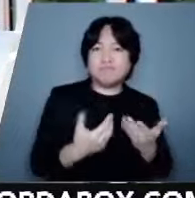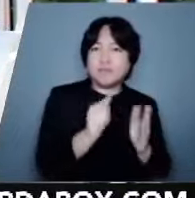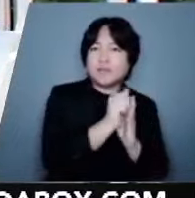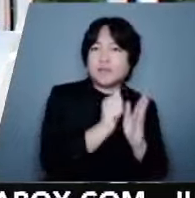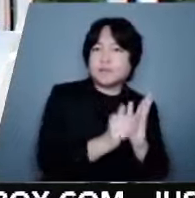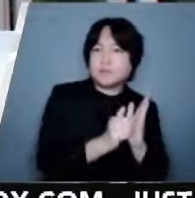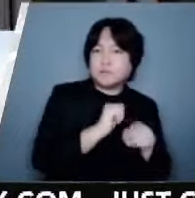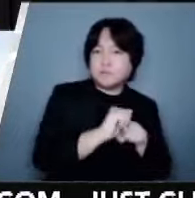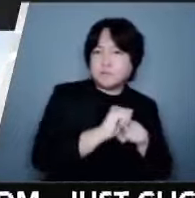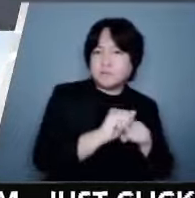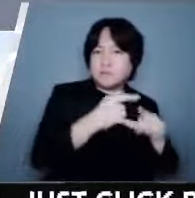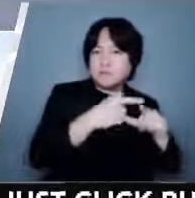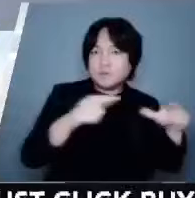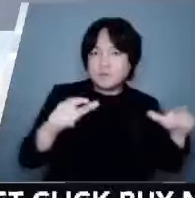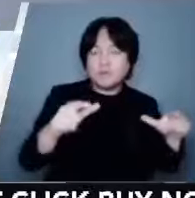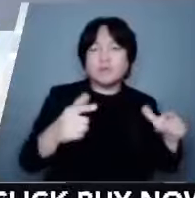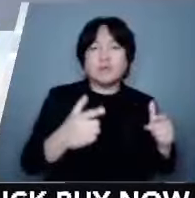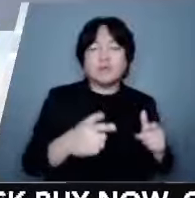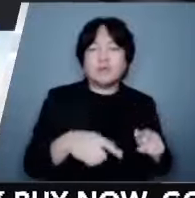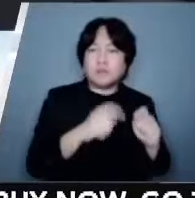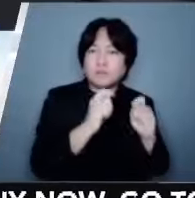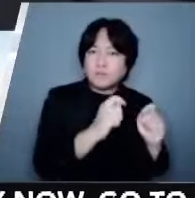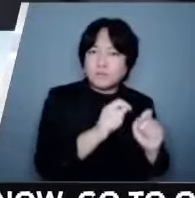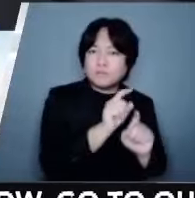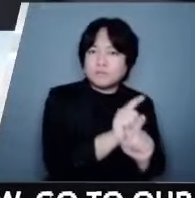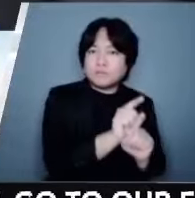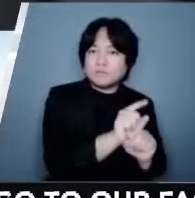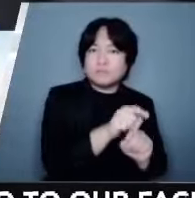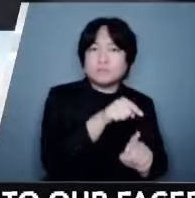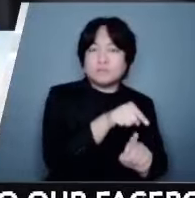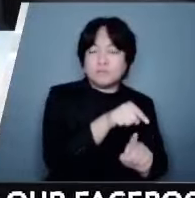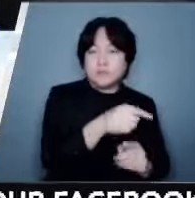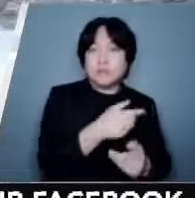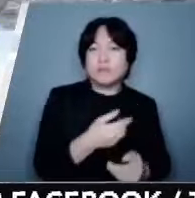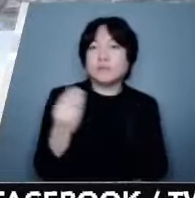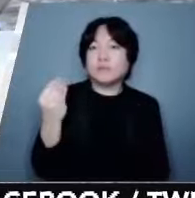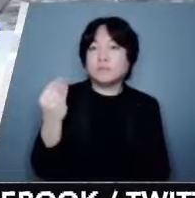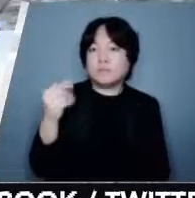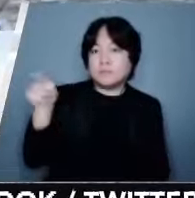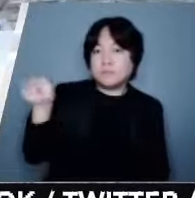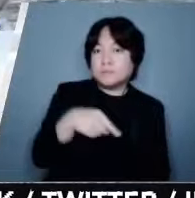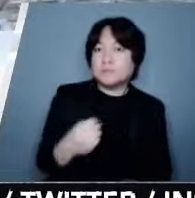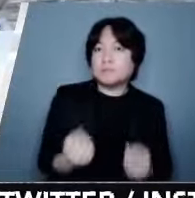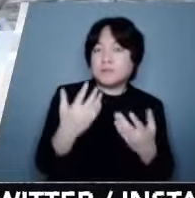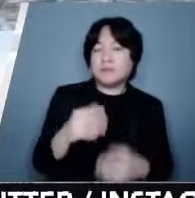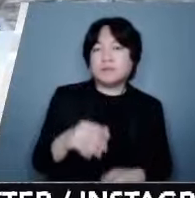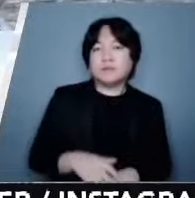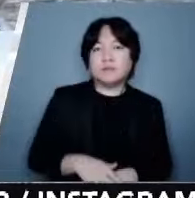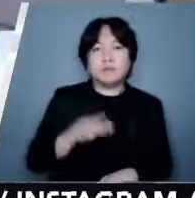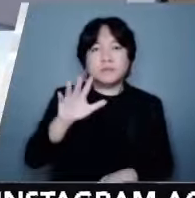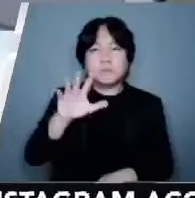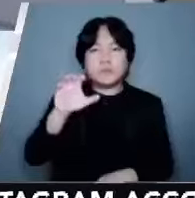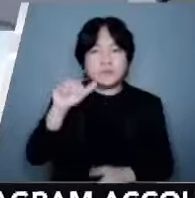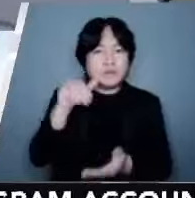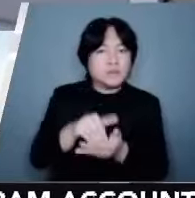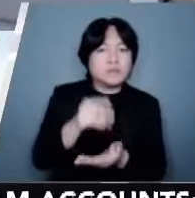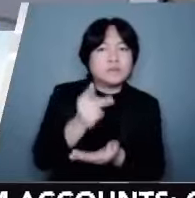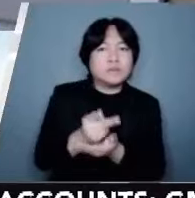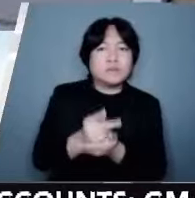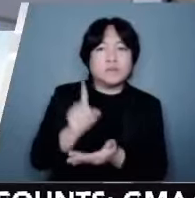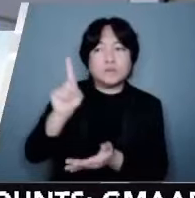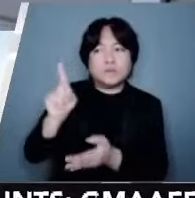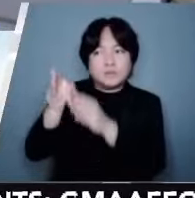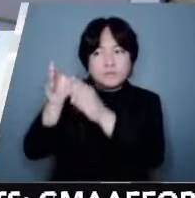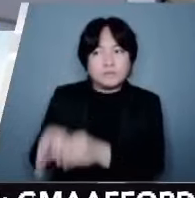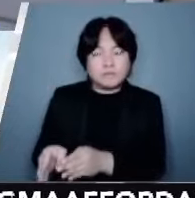and tutorial facility. Naniningil umano ang Volant Academy ng hanggang 500,000 piso kada mag-aaral kapalit ng